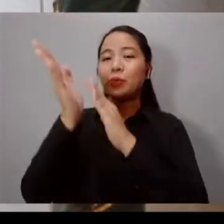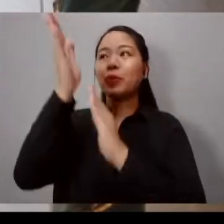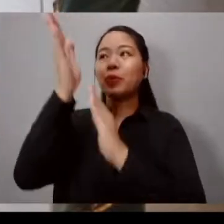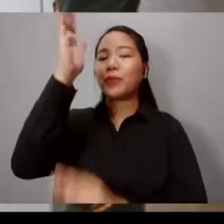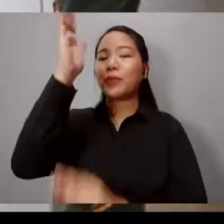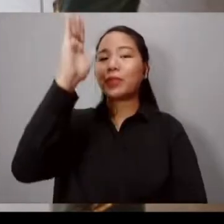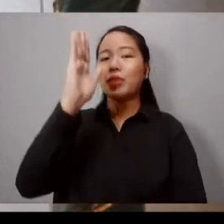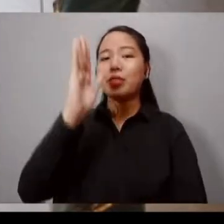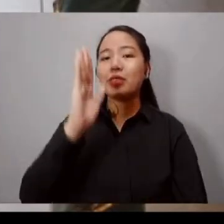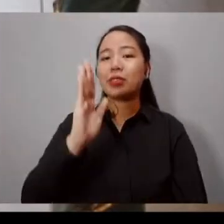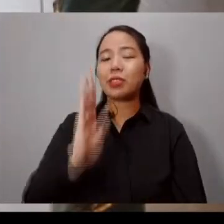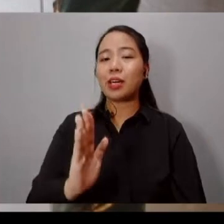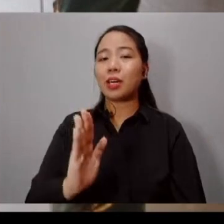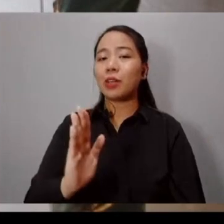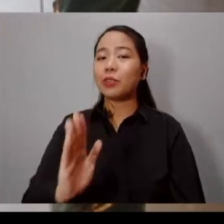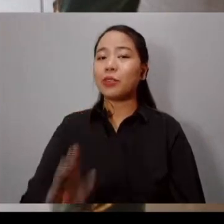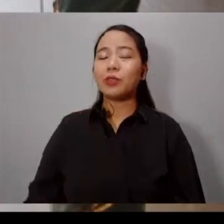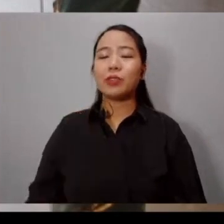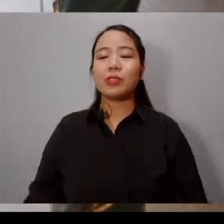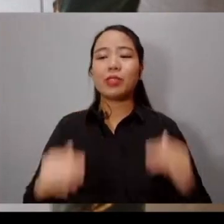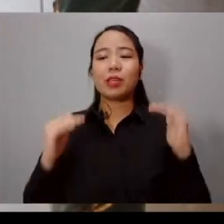papuri sa Diyos sa